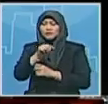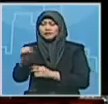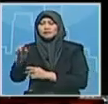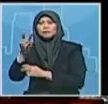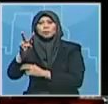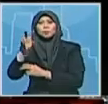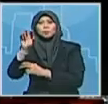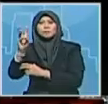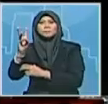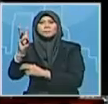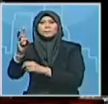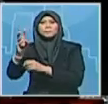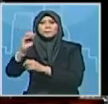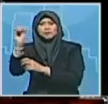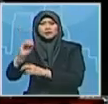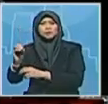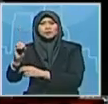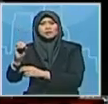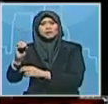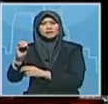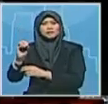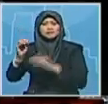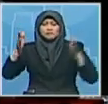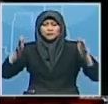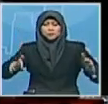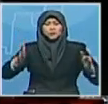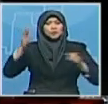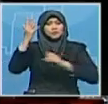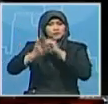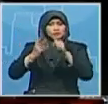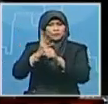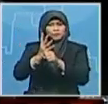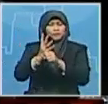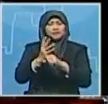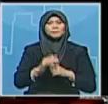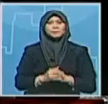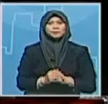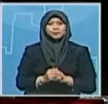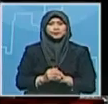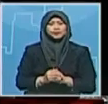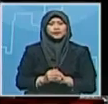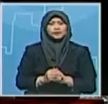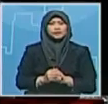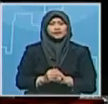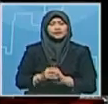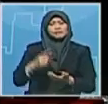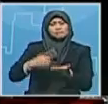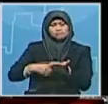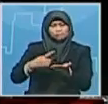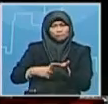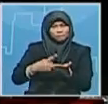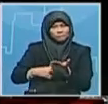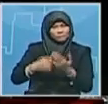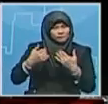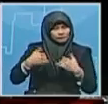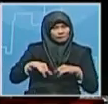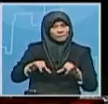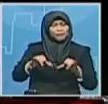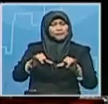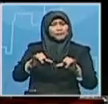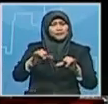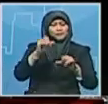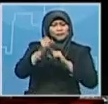26% setiap 5 tahun. Kemudian dirondeng lagi. Pada tahun